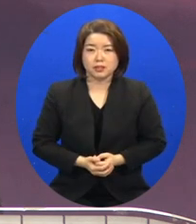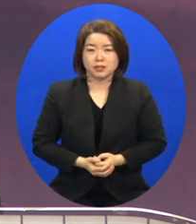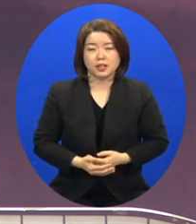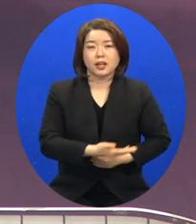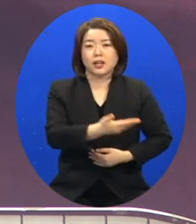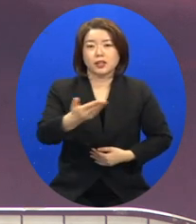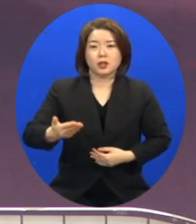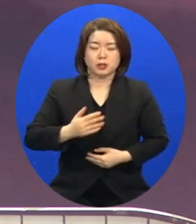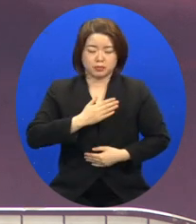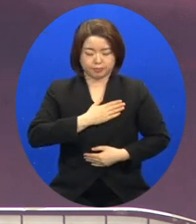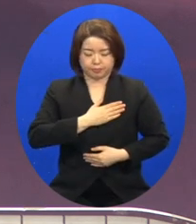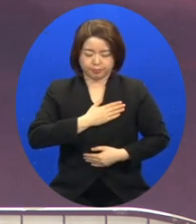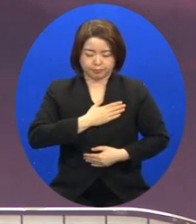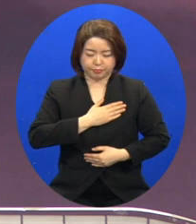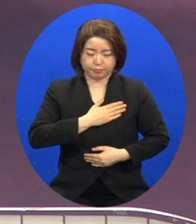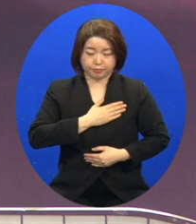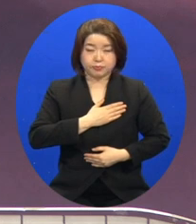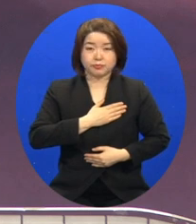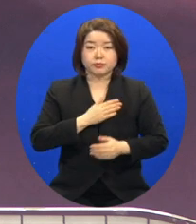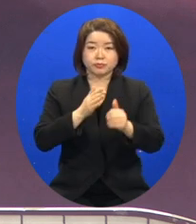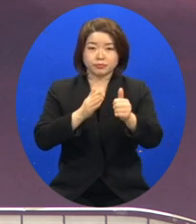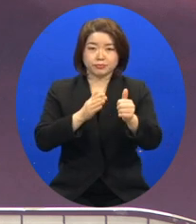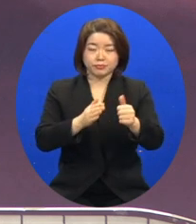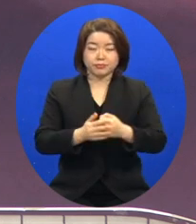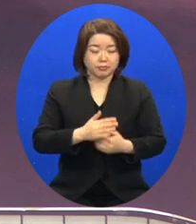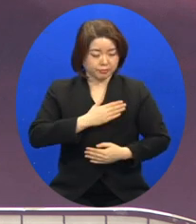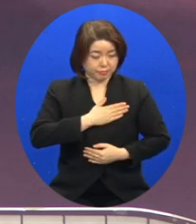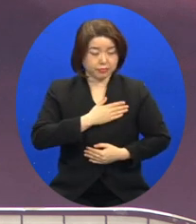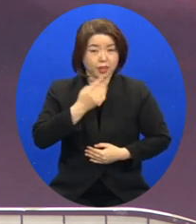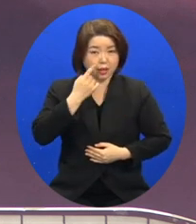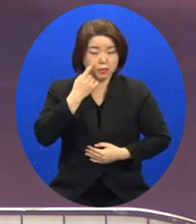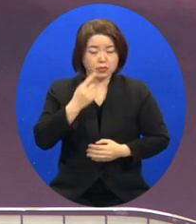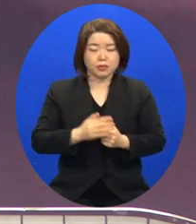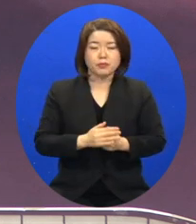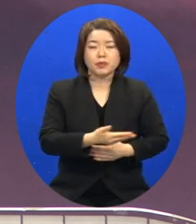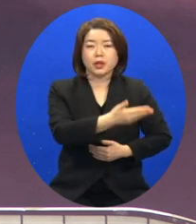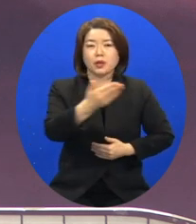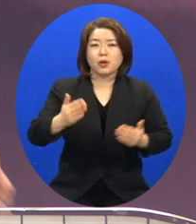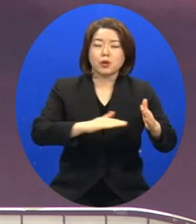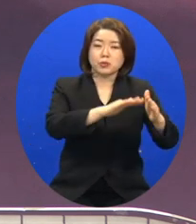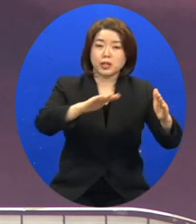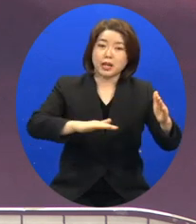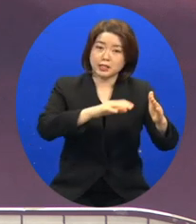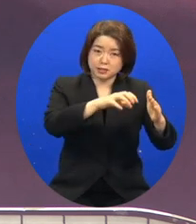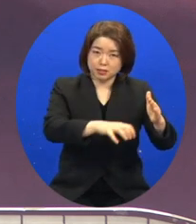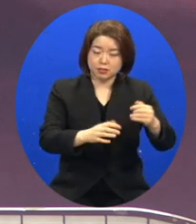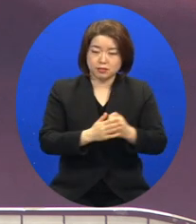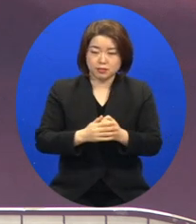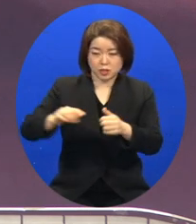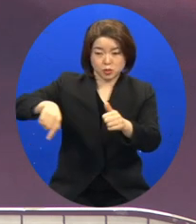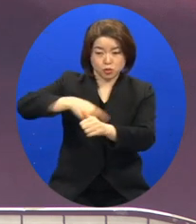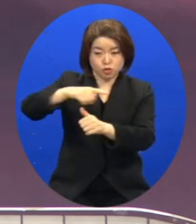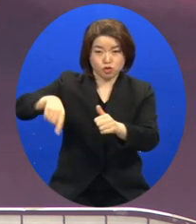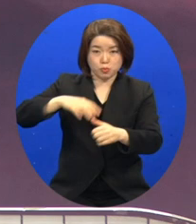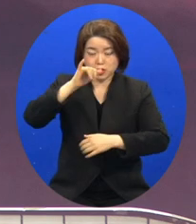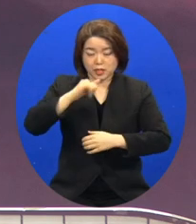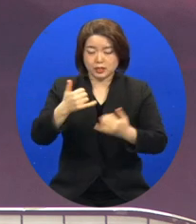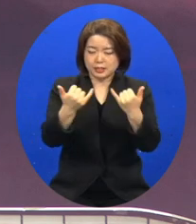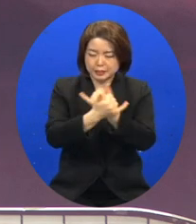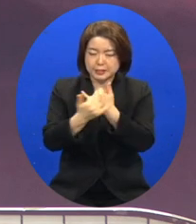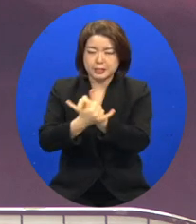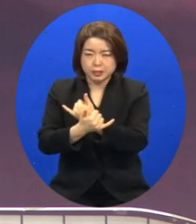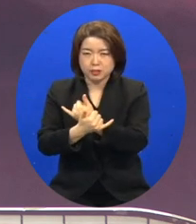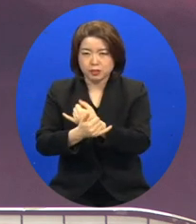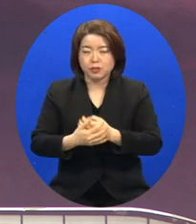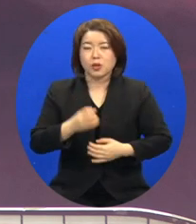여러분의 가슴에 손을 얹 지시기 바랍니다 여러분의 가정 여러분의 주변에는 일가 친척들